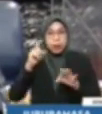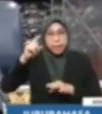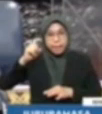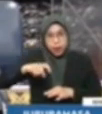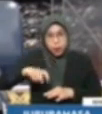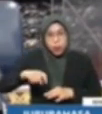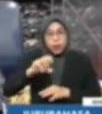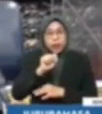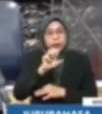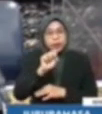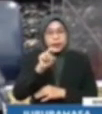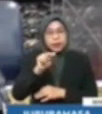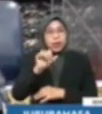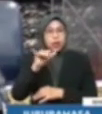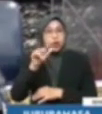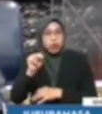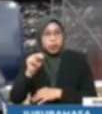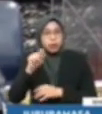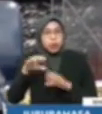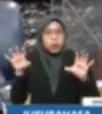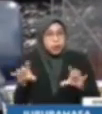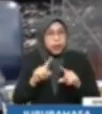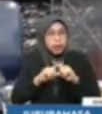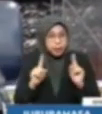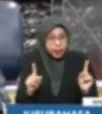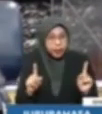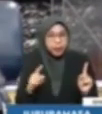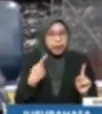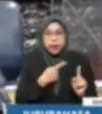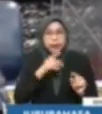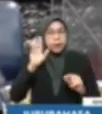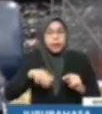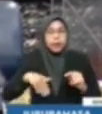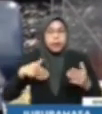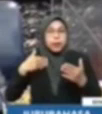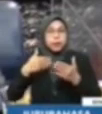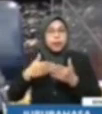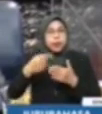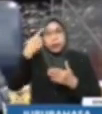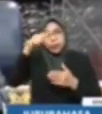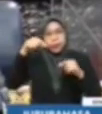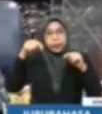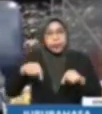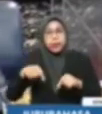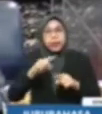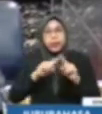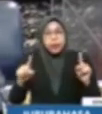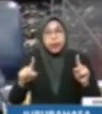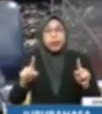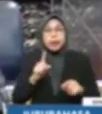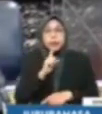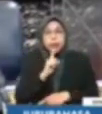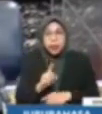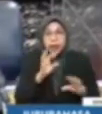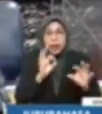perlu, sanction boleh dilaksanakan. Tapi kita belum sampai ke tahap tersebut. Tapi